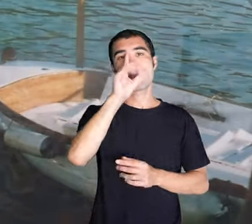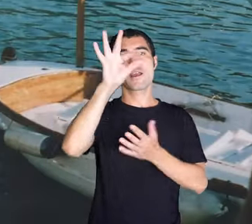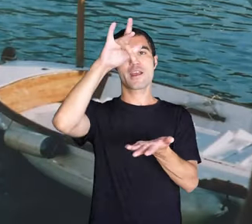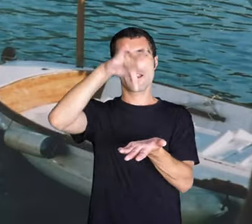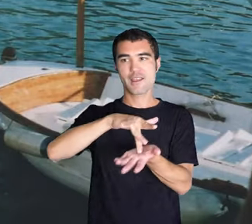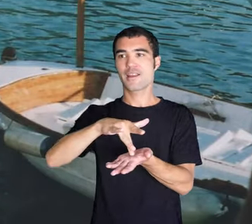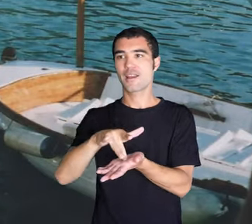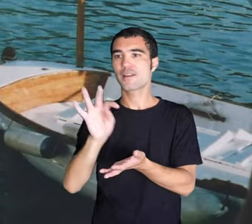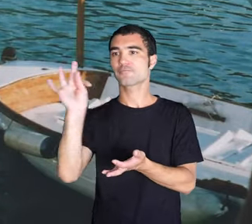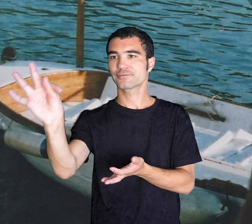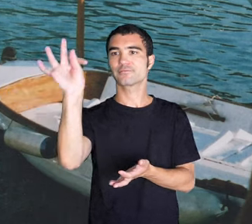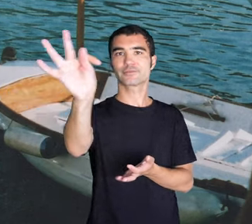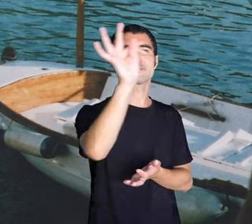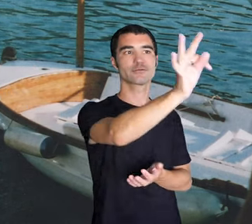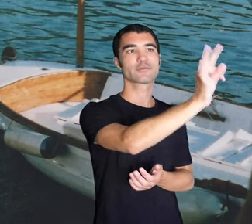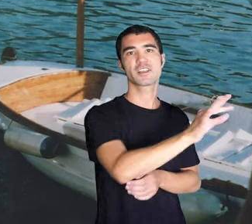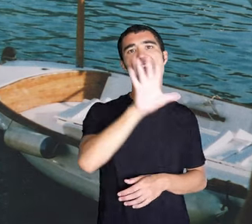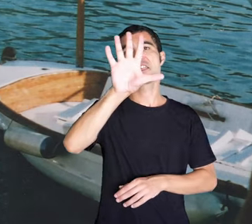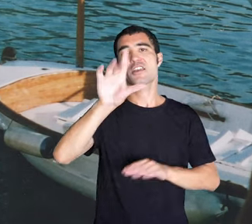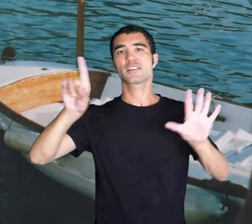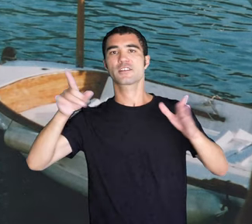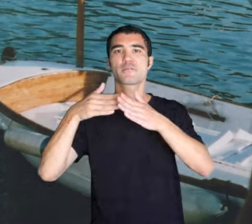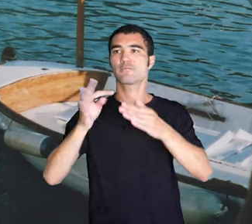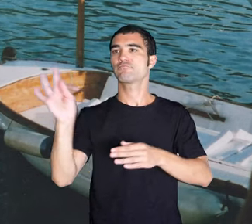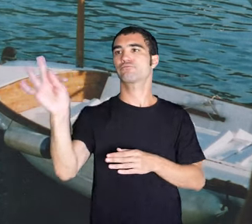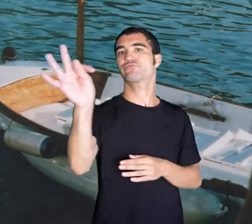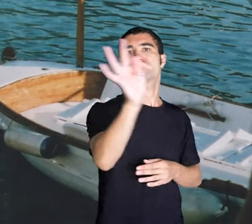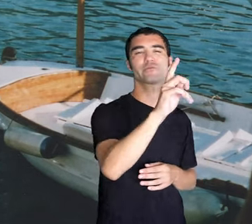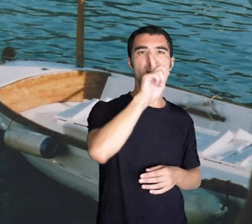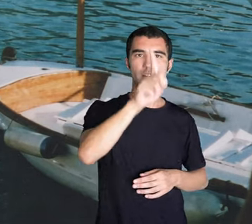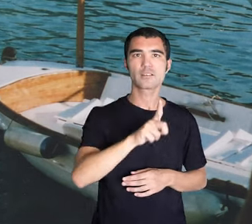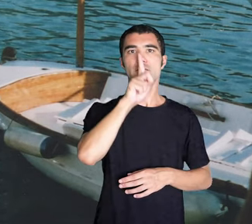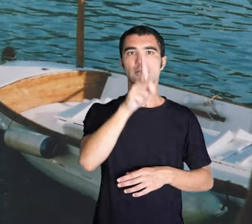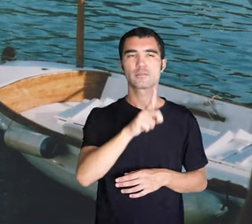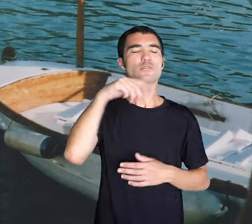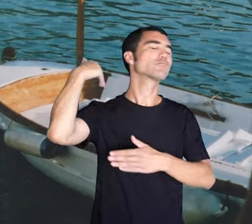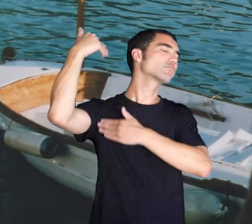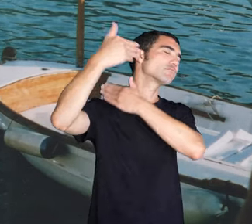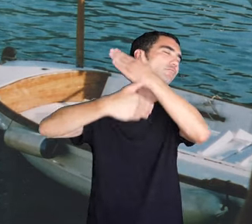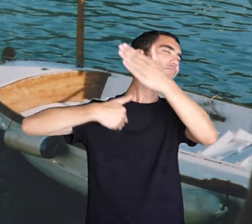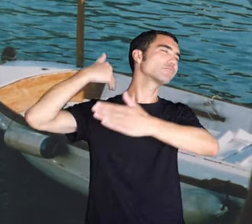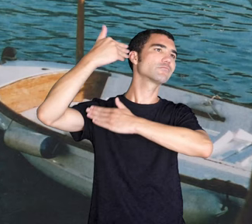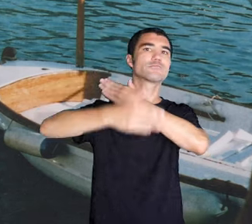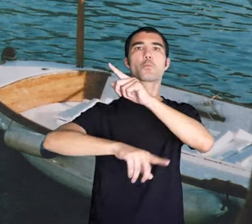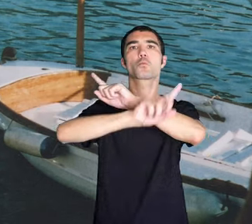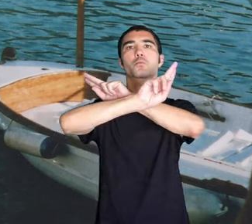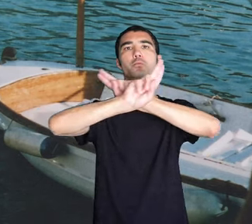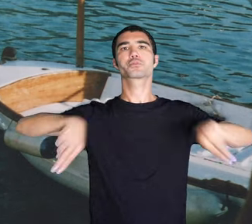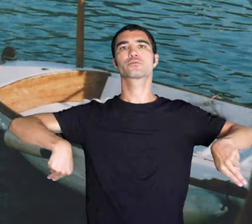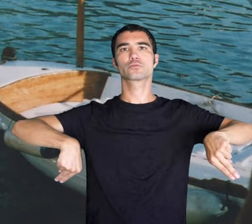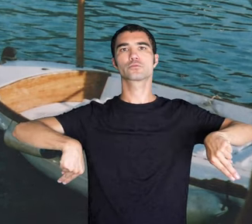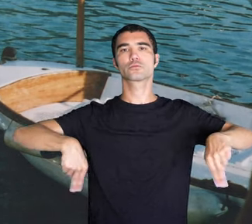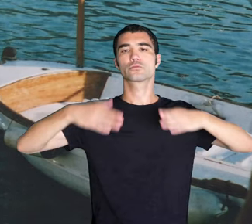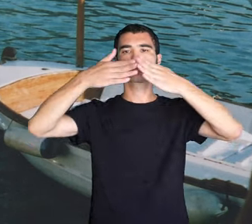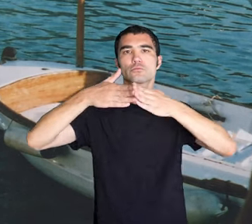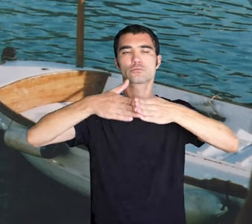havia 5 barques cada any, no? Però després, els parts dels temps, van prohibir de les barques